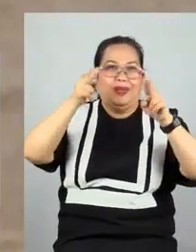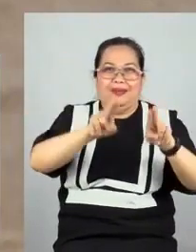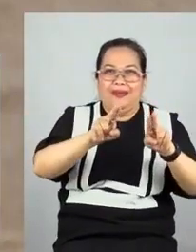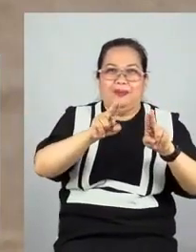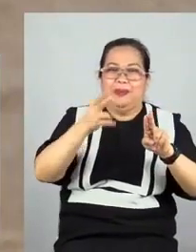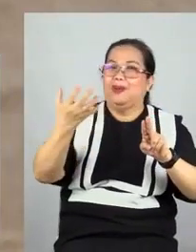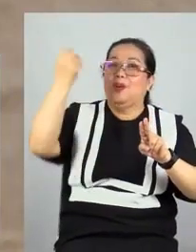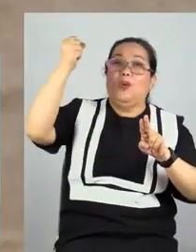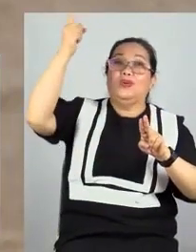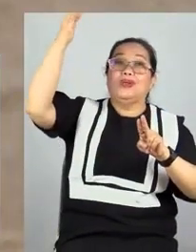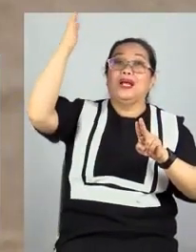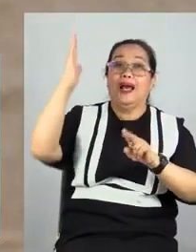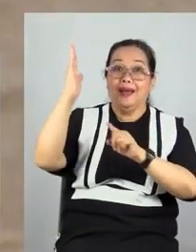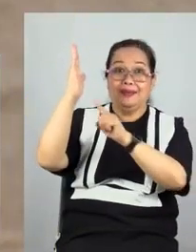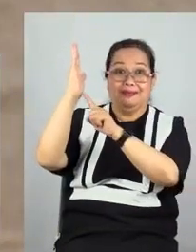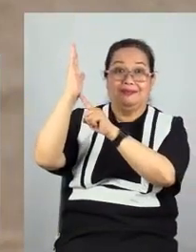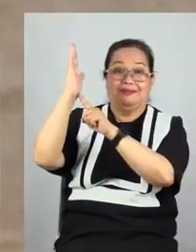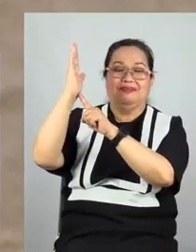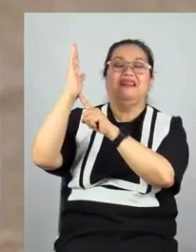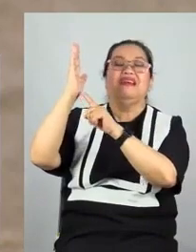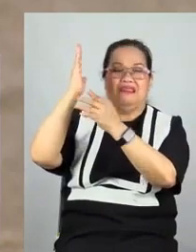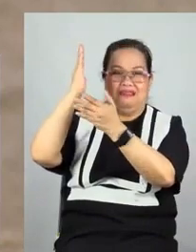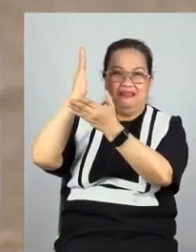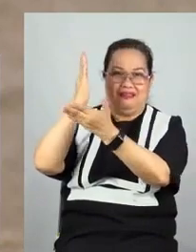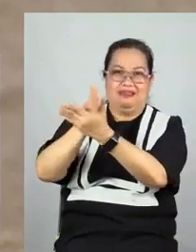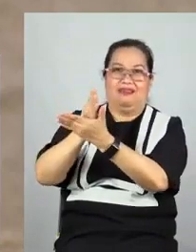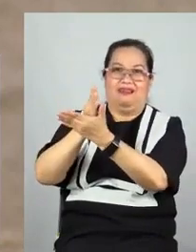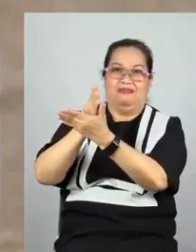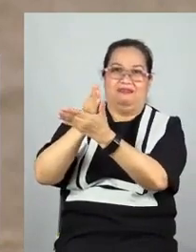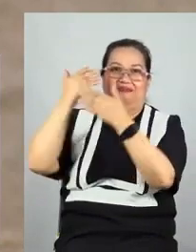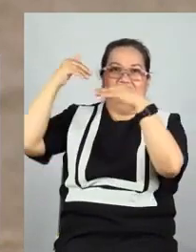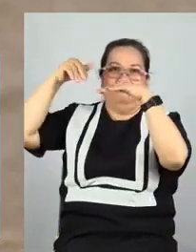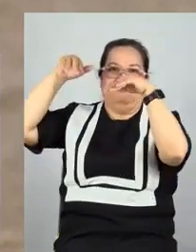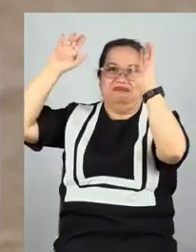gustuhin niya, na walang limitasyon.